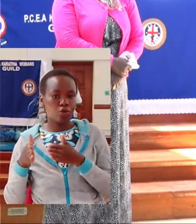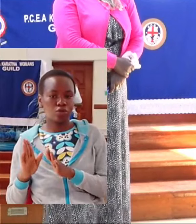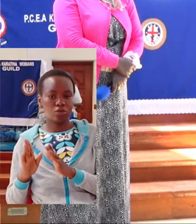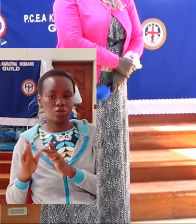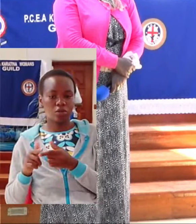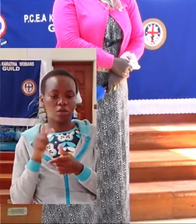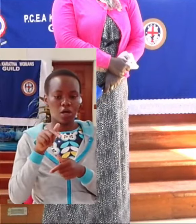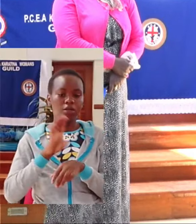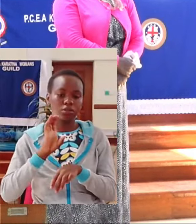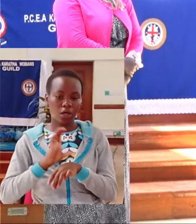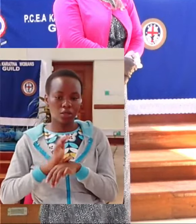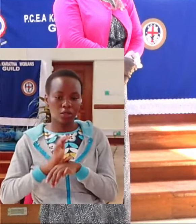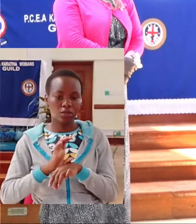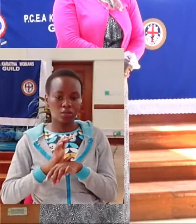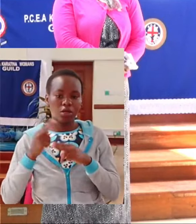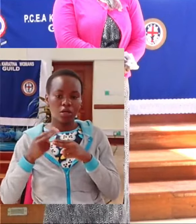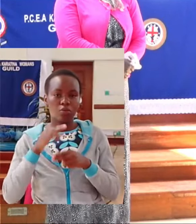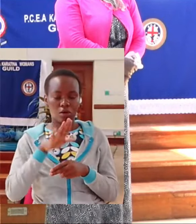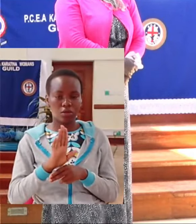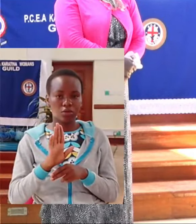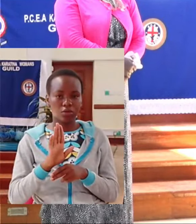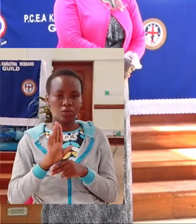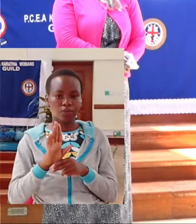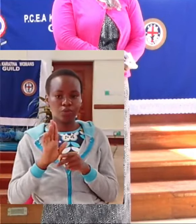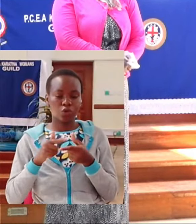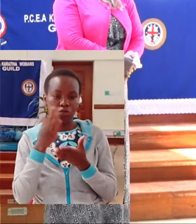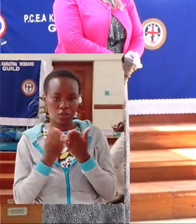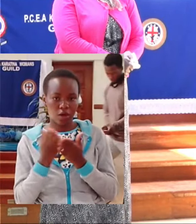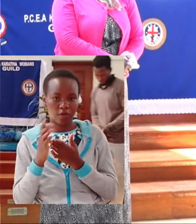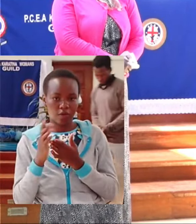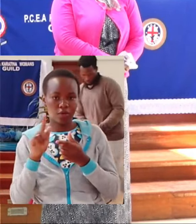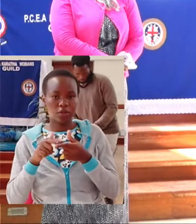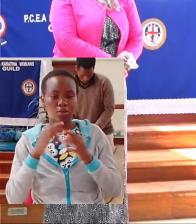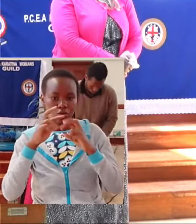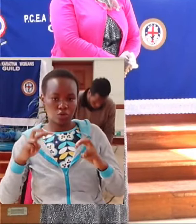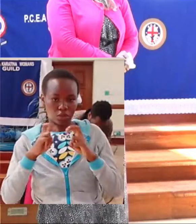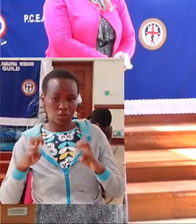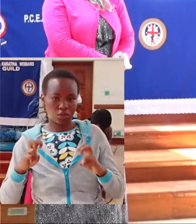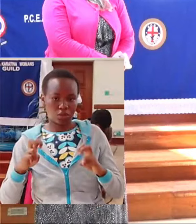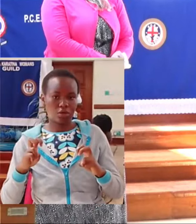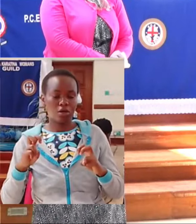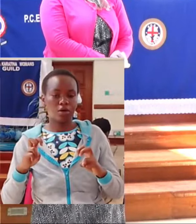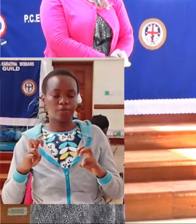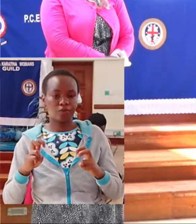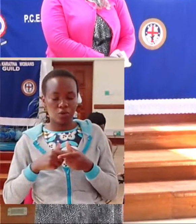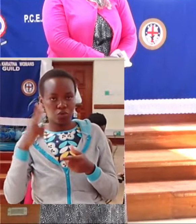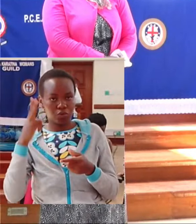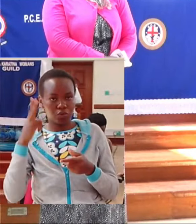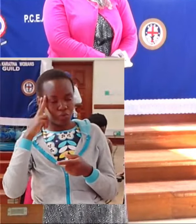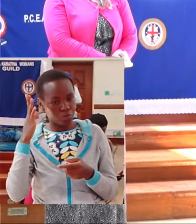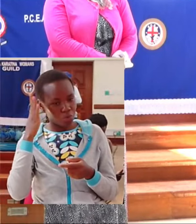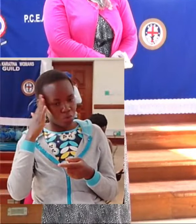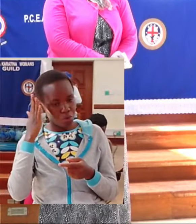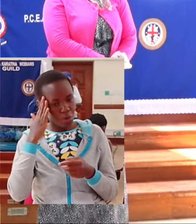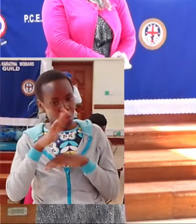ona gagoka thine wa nyombe no itanetio na we ngai Nigetha tukena idari ya kukugocera kuo Jehova Ngai mwega.